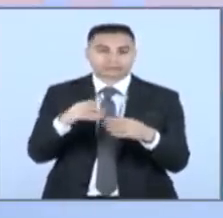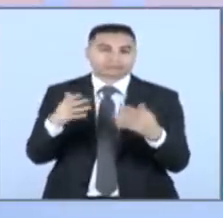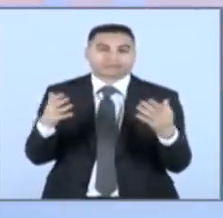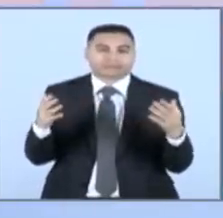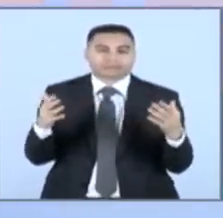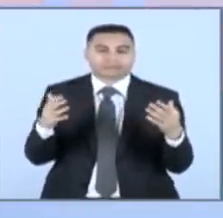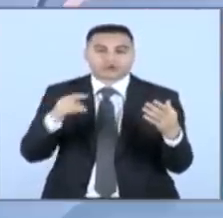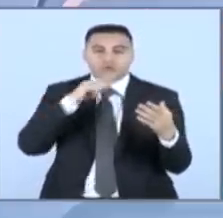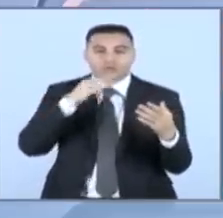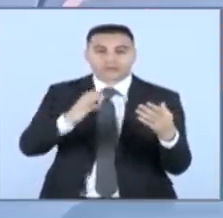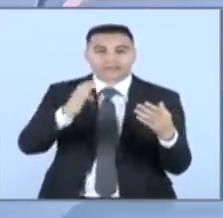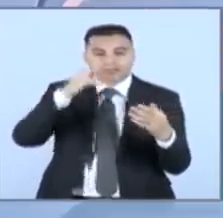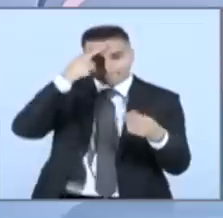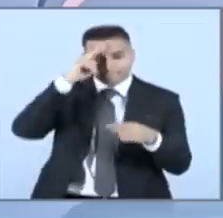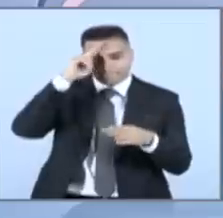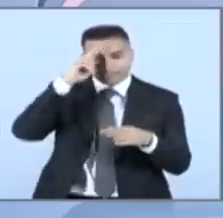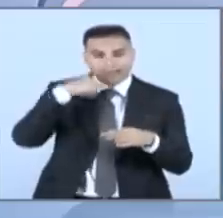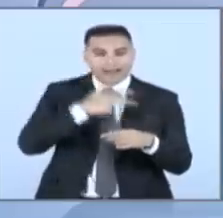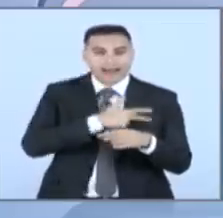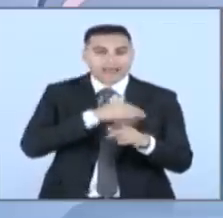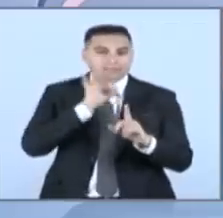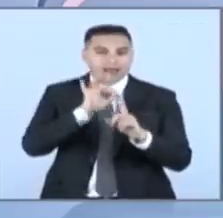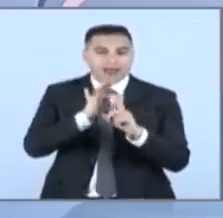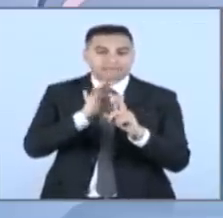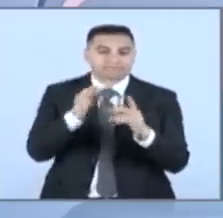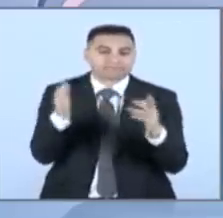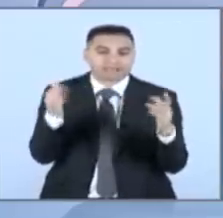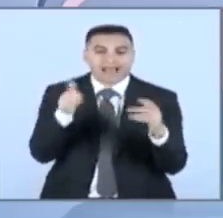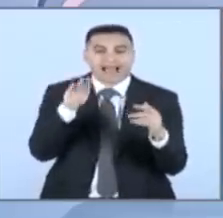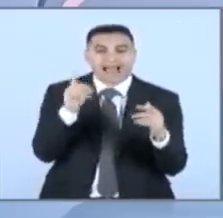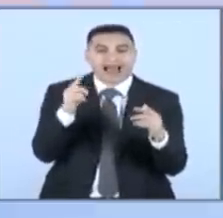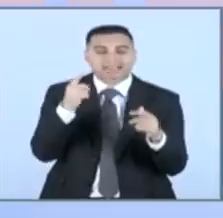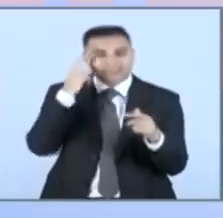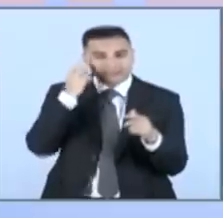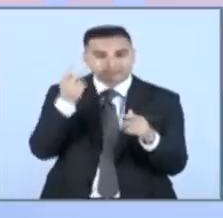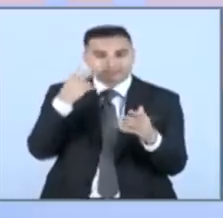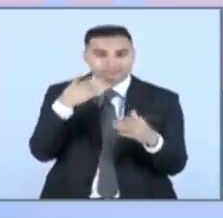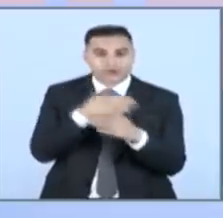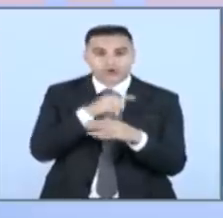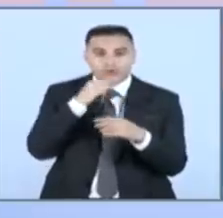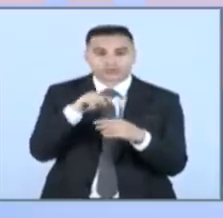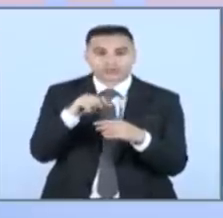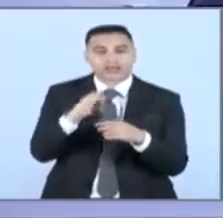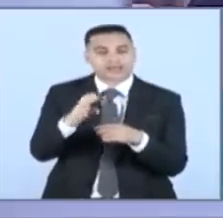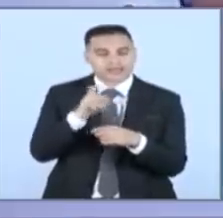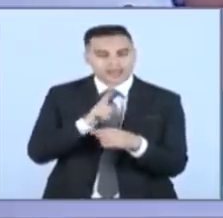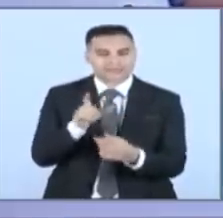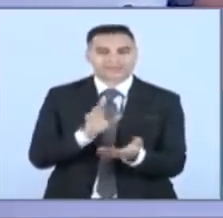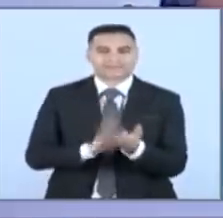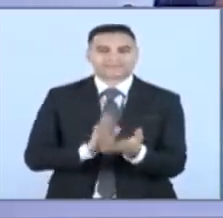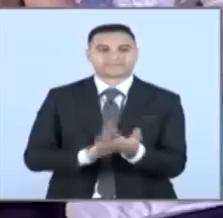روسيا إجابة مين؟ هو آسر ومصطفى. آسر المسؤول. أو آسر. روسيا إجابة